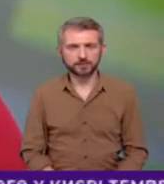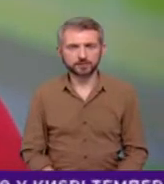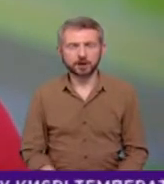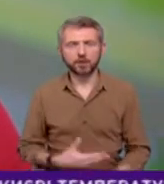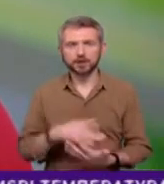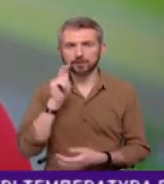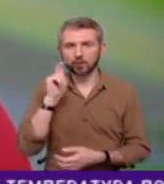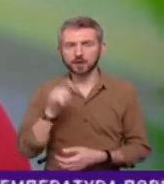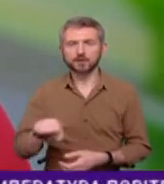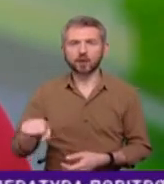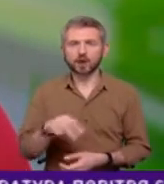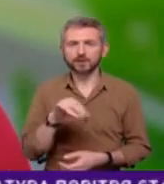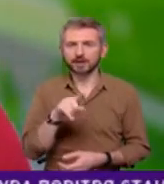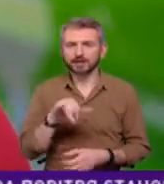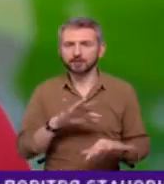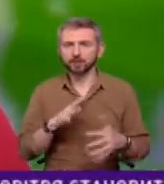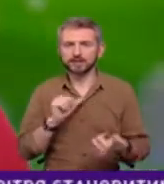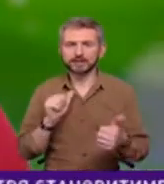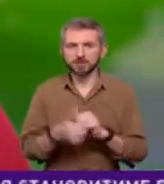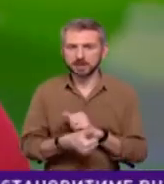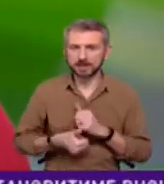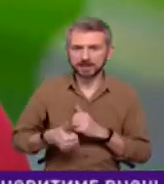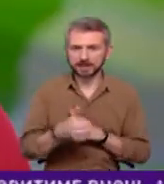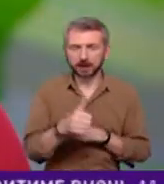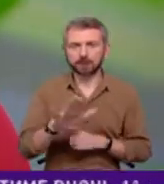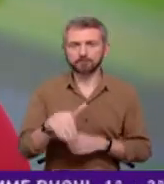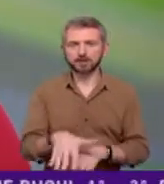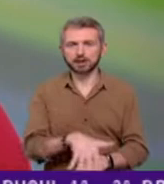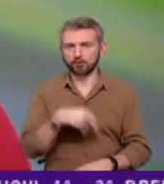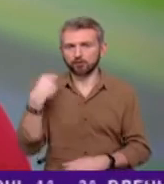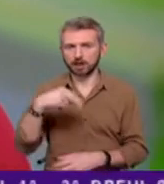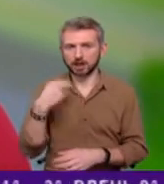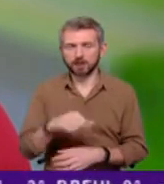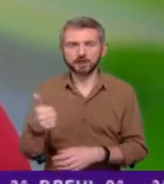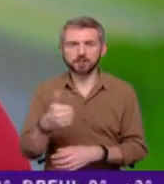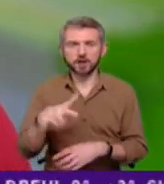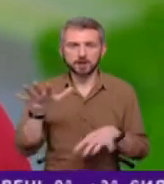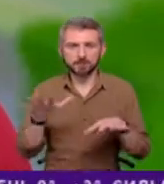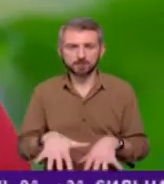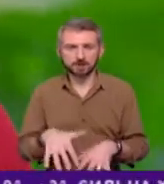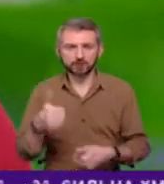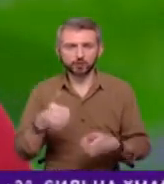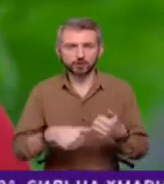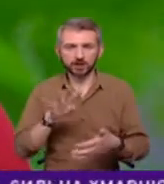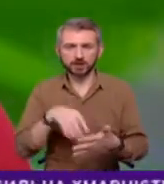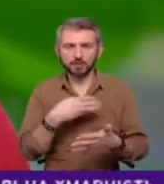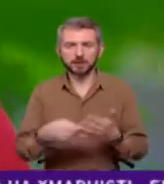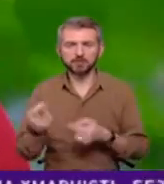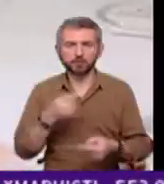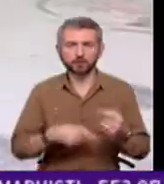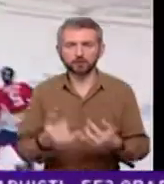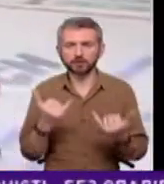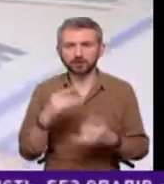От в українській хокейній лізі відбулася зміна лідера. Після тривалої перерви на першу сходинку в турнірній таблиці повернувся